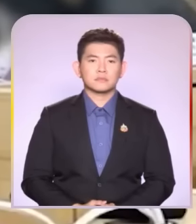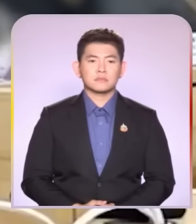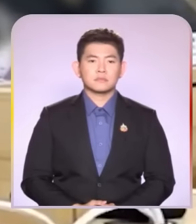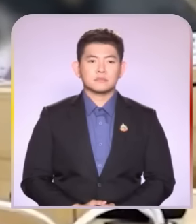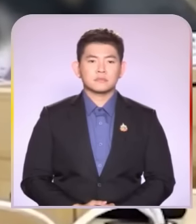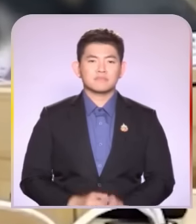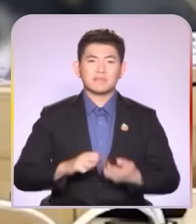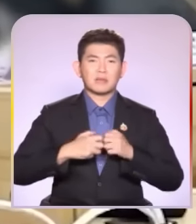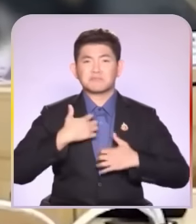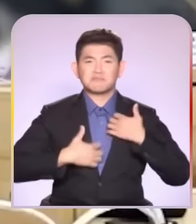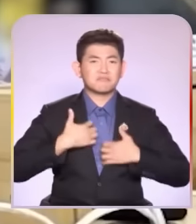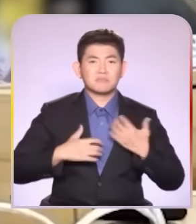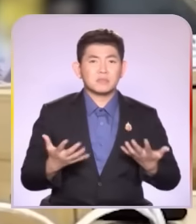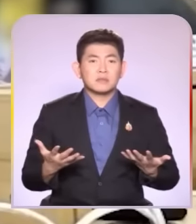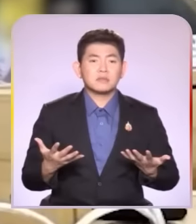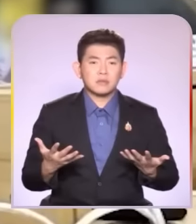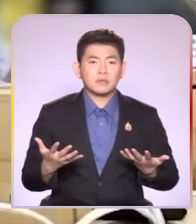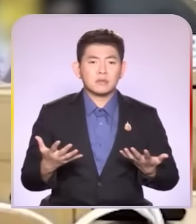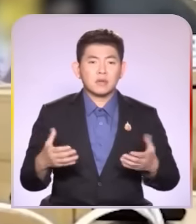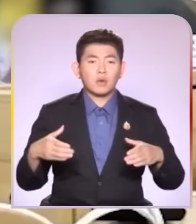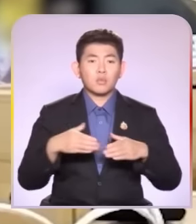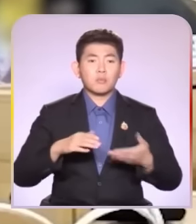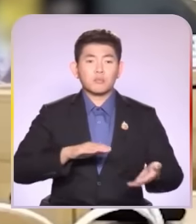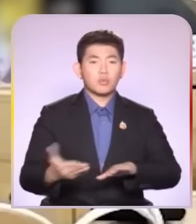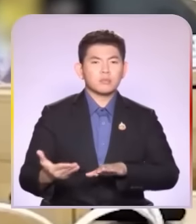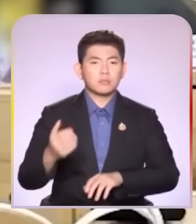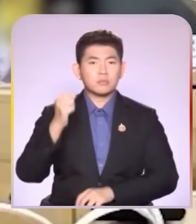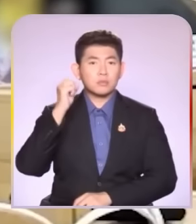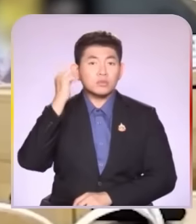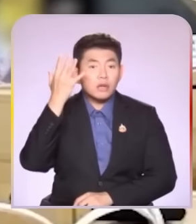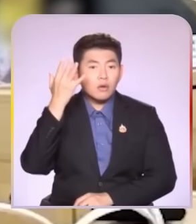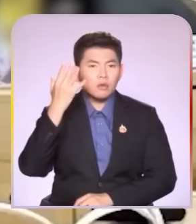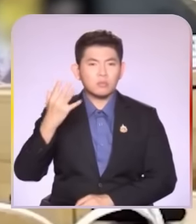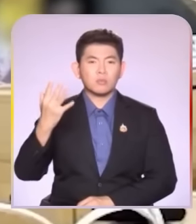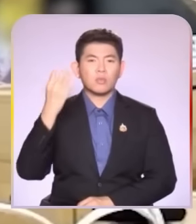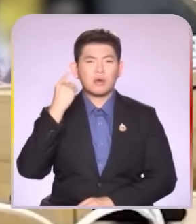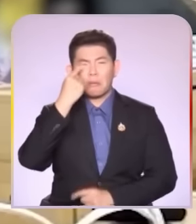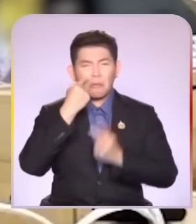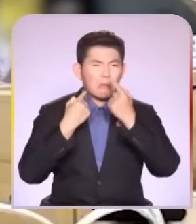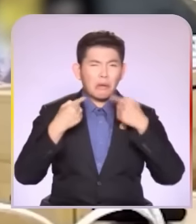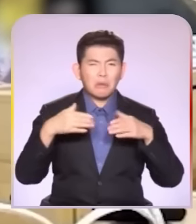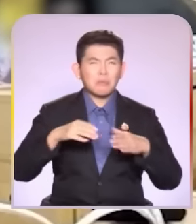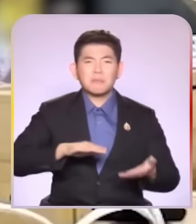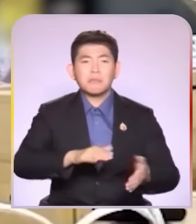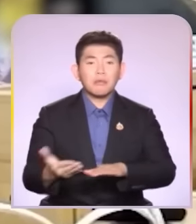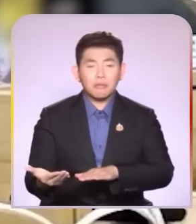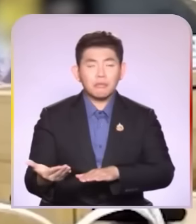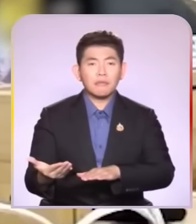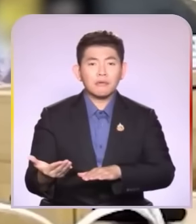ก็มีเงินเดือดร้อนขึ้นมาอีกยุบปั๊บไม่ข้องใจเขาเลยเมื่อวานร้องไห้อยู่ถ้าเราจะไปแล้วหรือว่